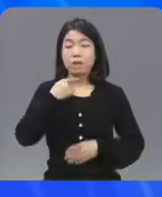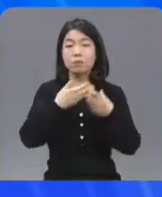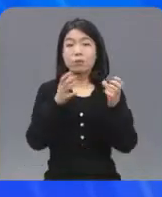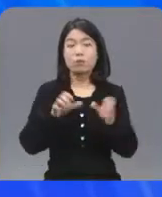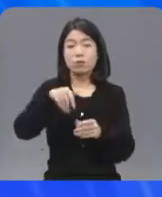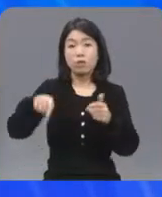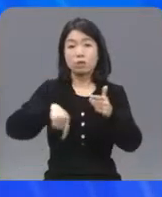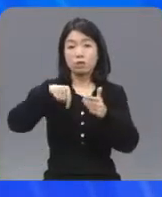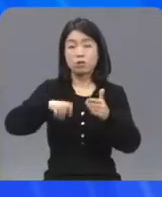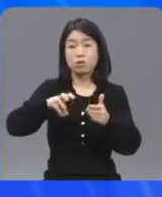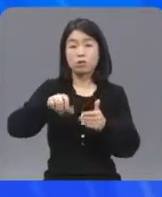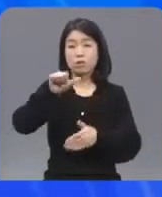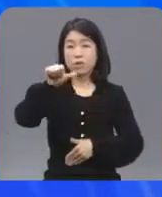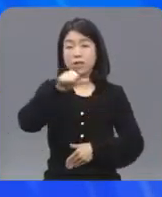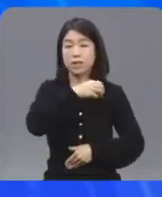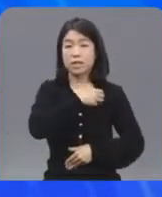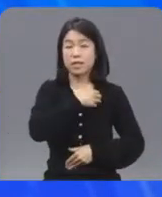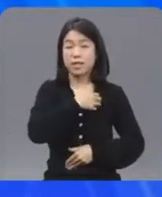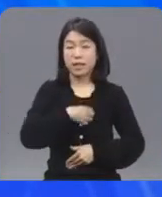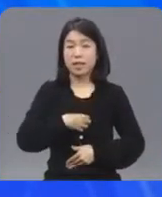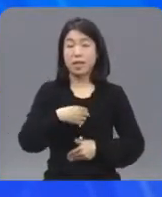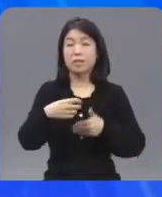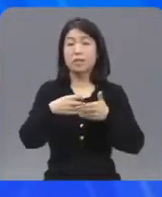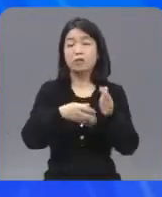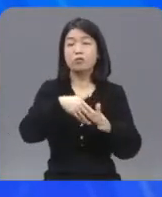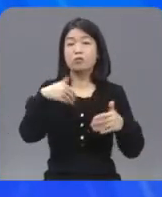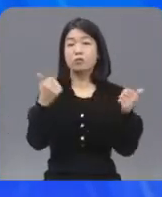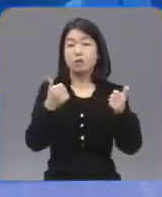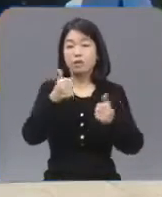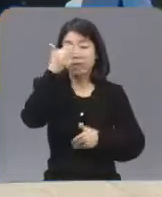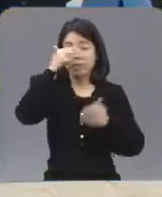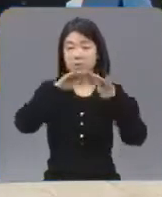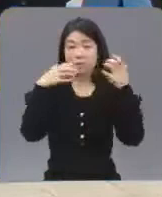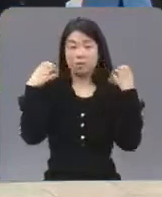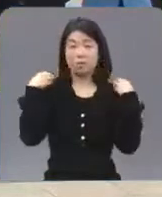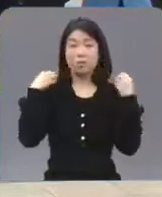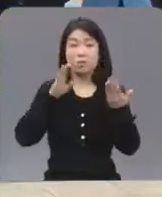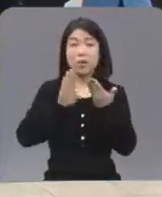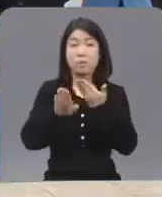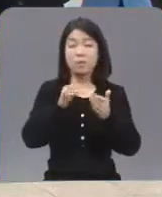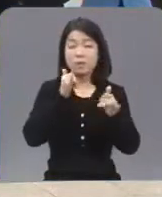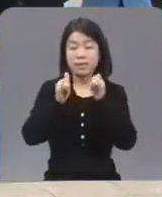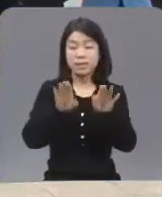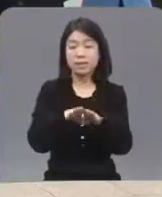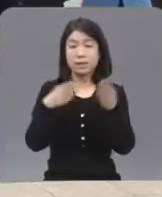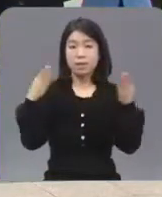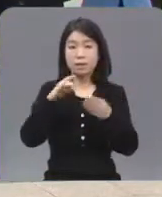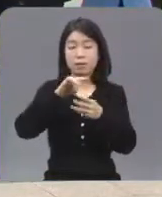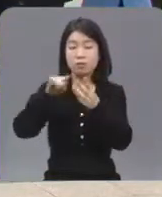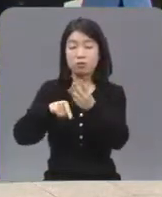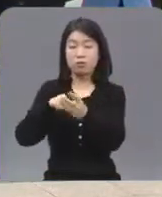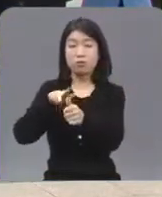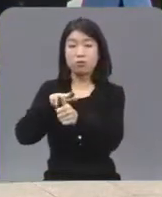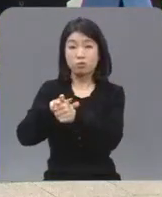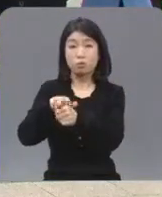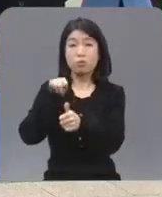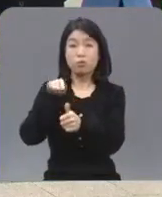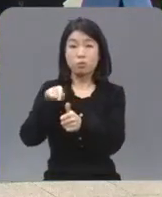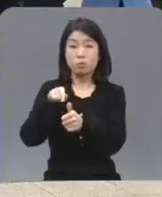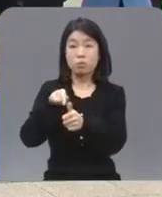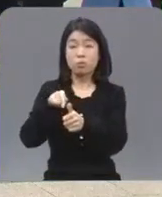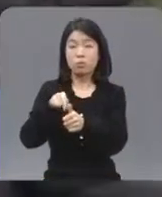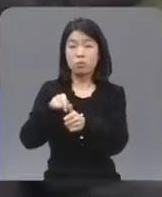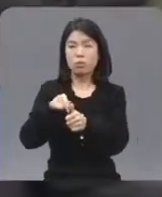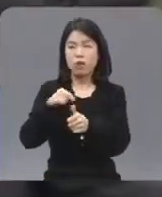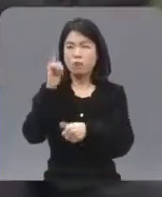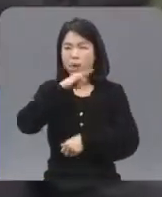더불어민주당 소속 광주시 5개 자치구의회 의원들이 옛 전남도청 앞에서 기자회견을 열고 윤석열 국민의힘 대선 후보의